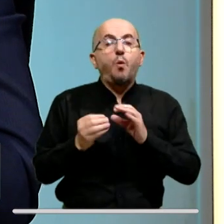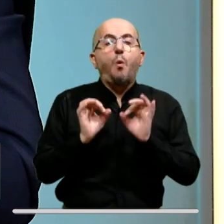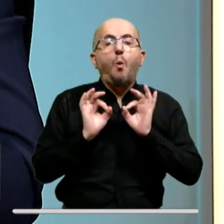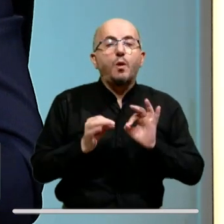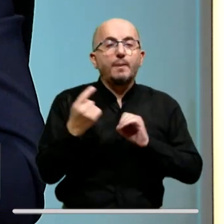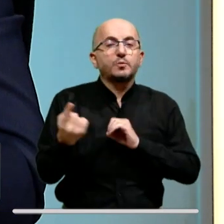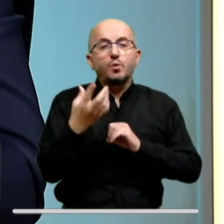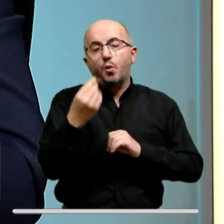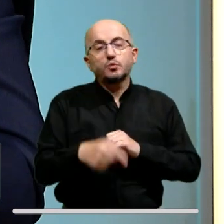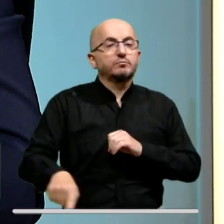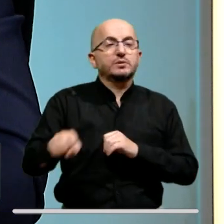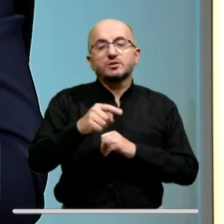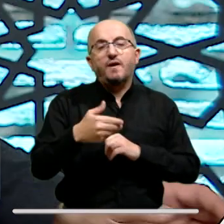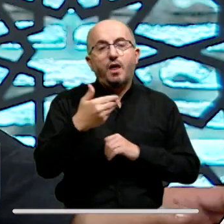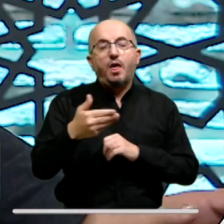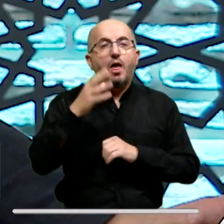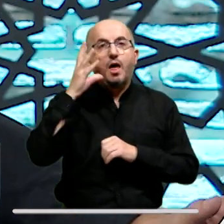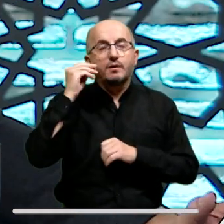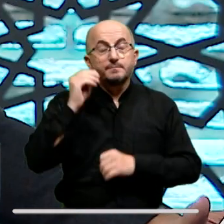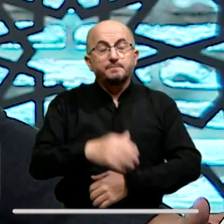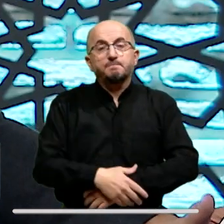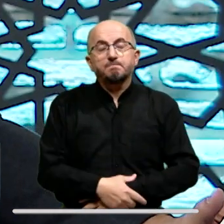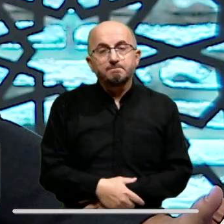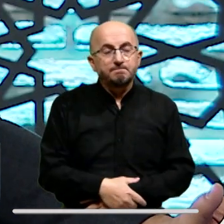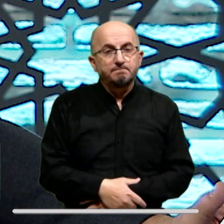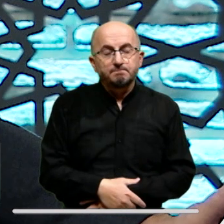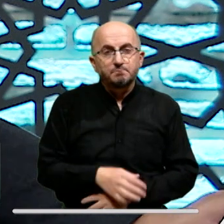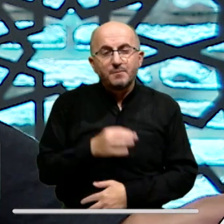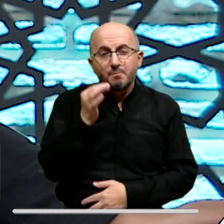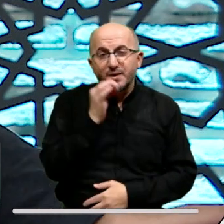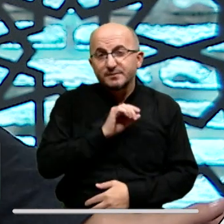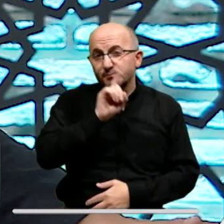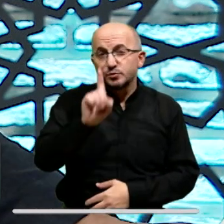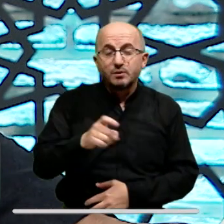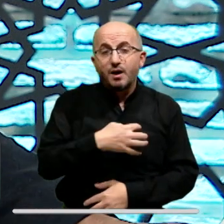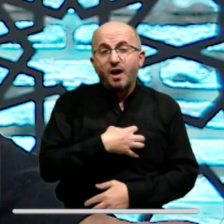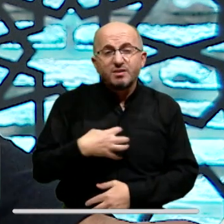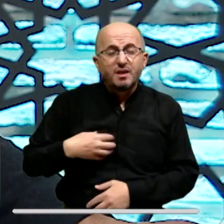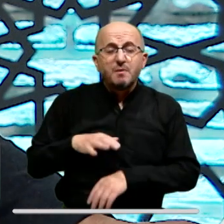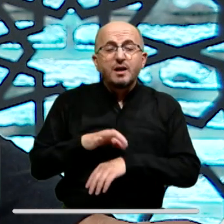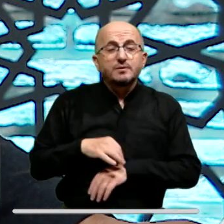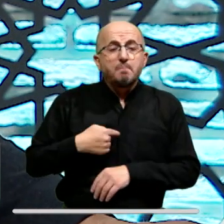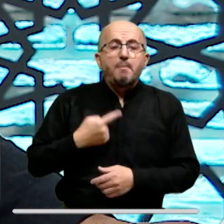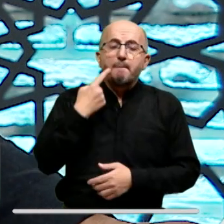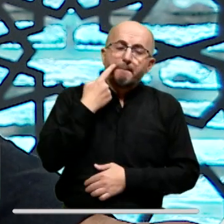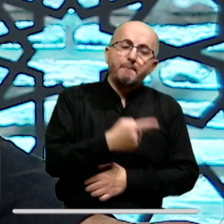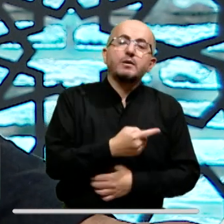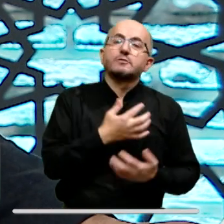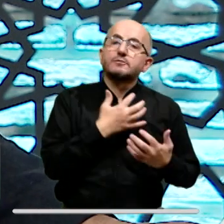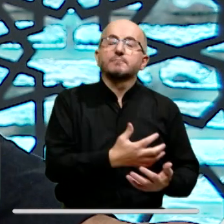olduğunu bize vurguluyor. Eyvallah. Ya arif olan anlar. Mustafa Bey de benzer bir soru sormuş. Annem rahatsızdı, ben baktım diyor